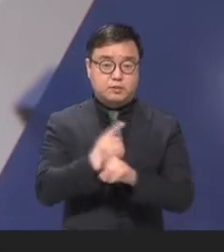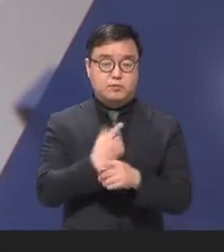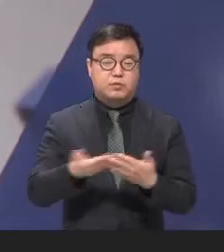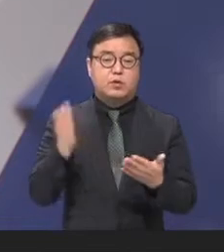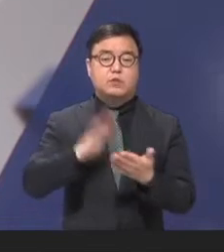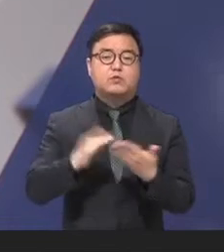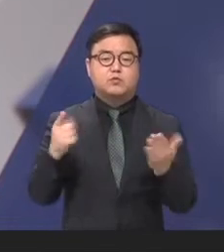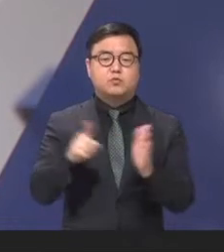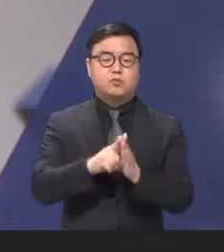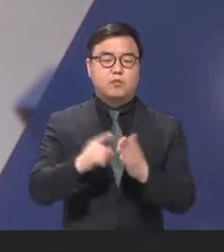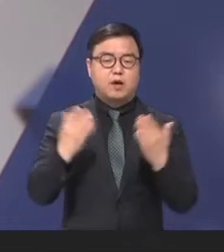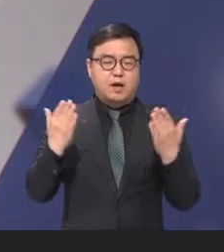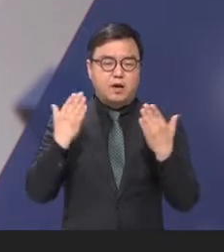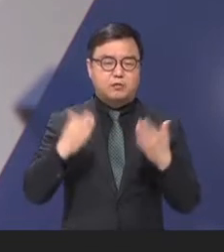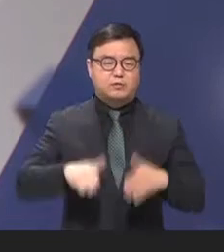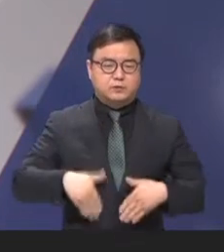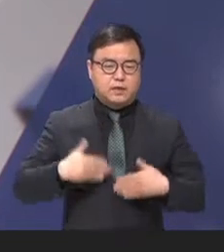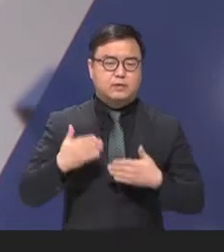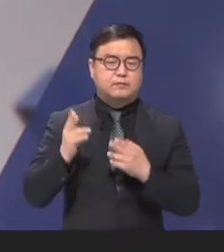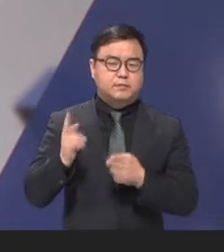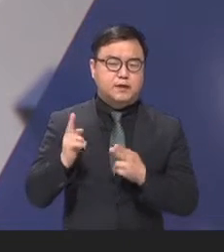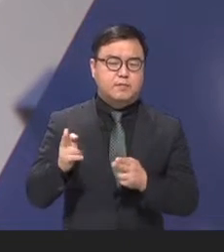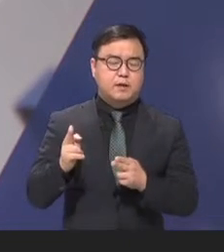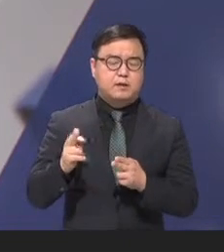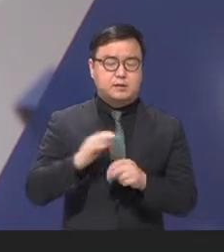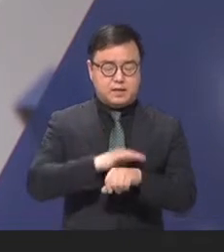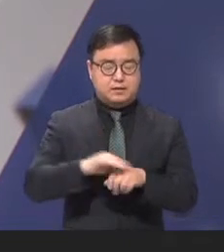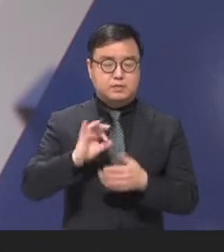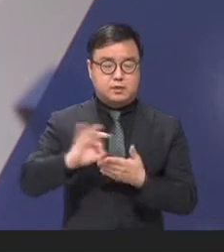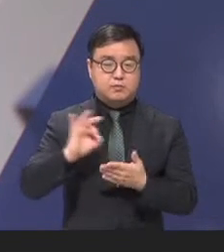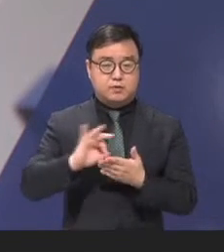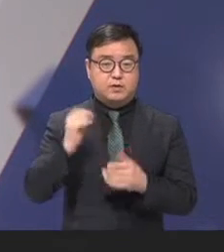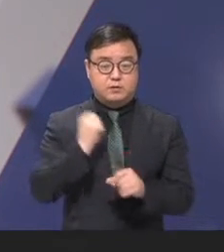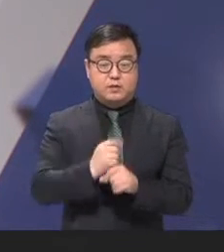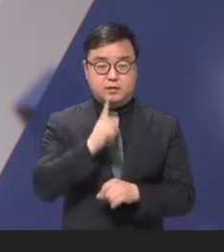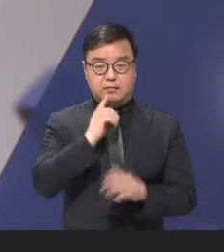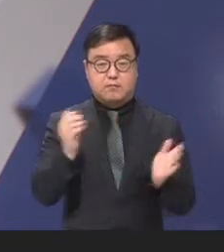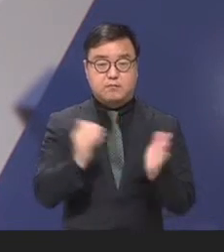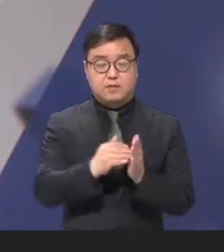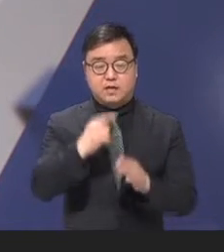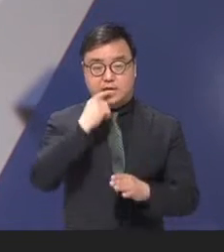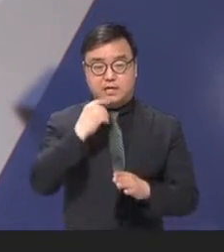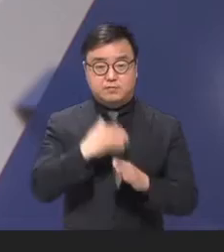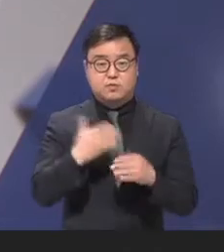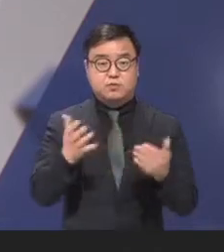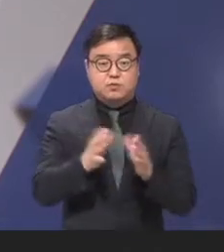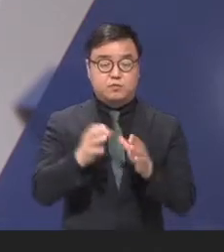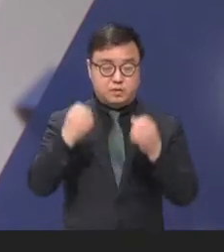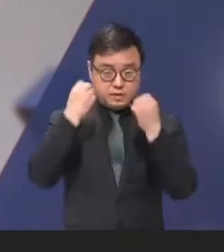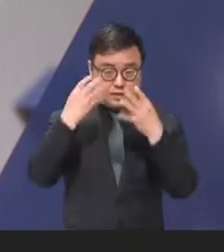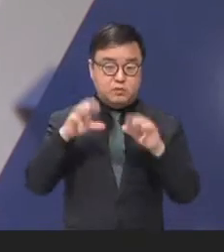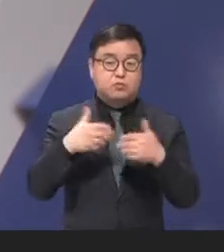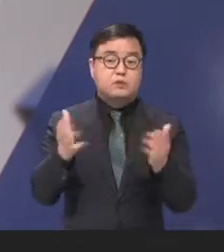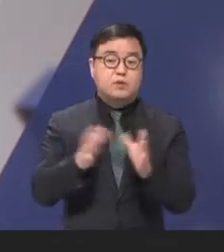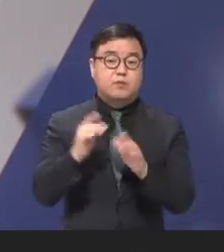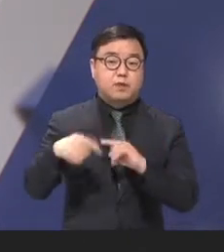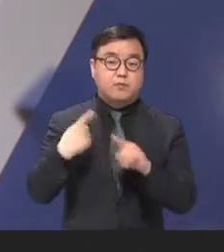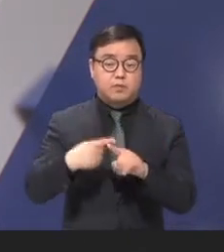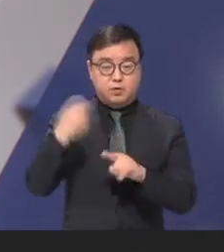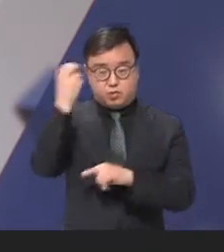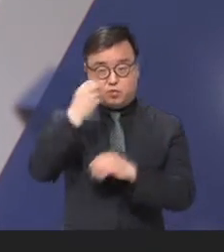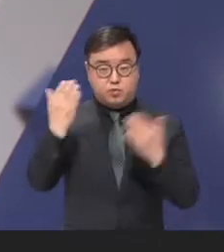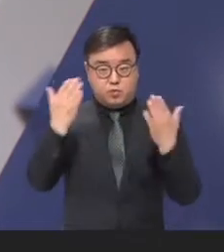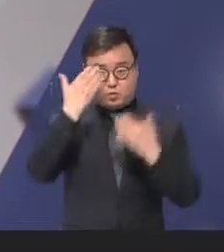잘 이루어지도록 하겠다는 그런 대책을 내놓았고요. 다음으로 더불어민주당의 경우는 새누리당과 마찬가지로 고교